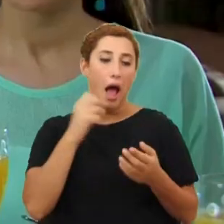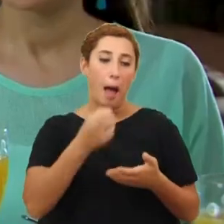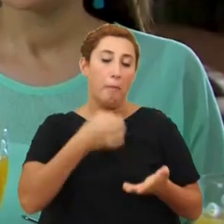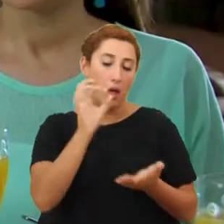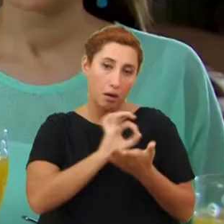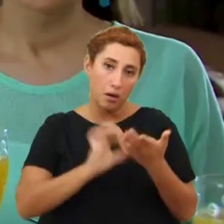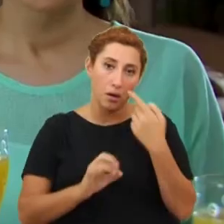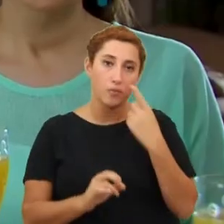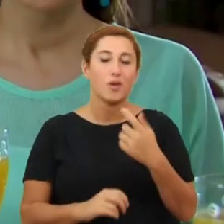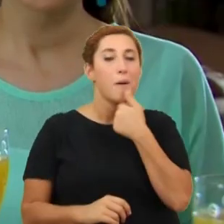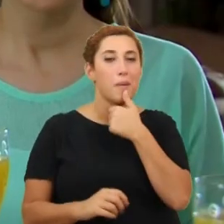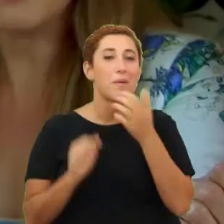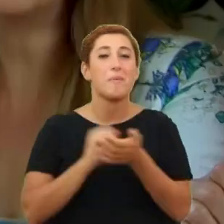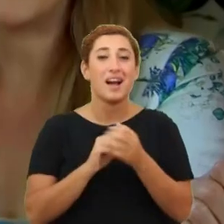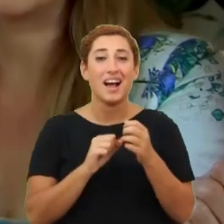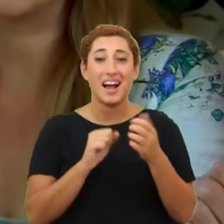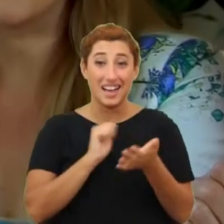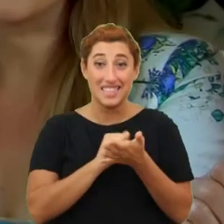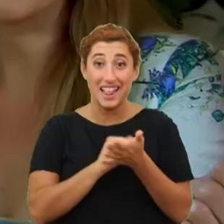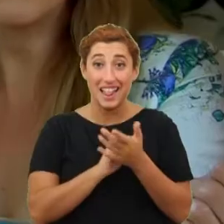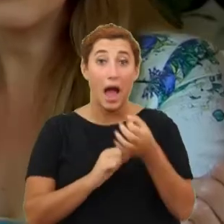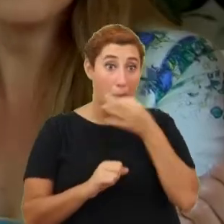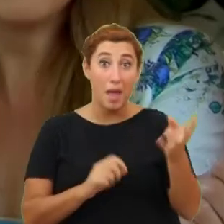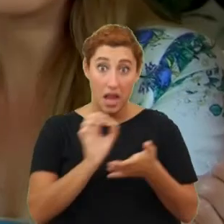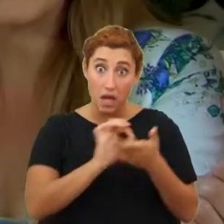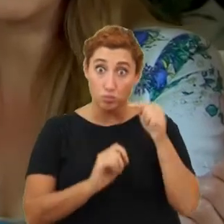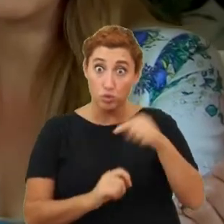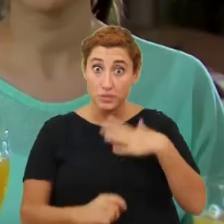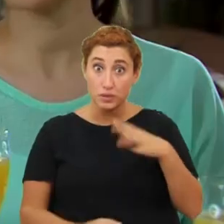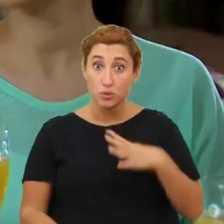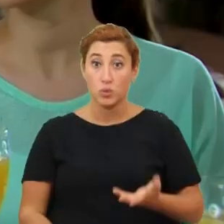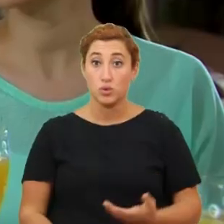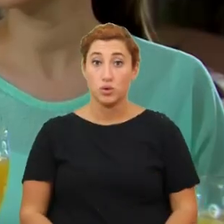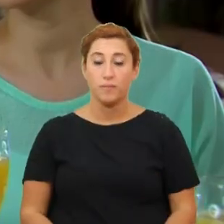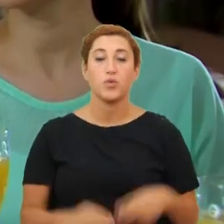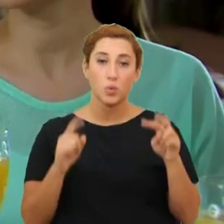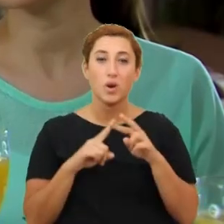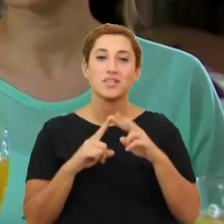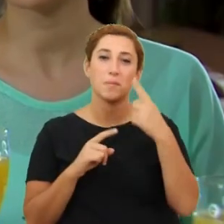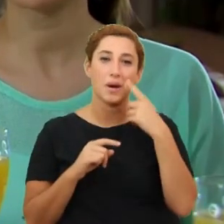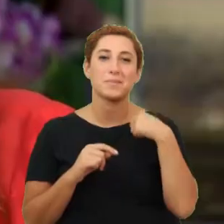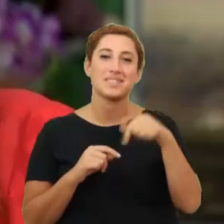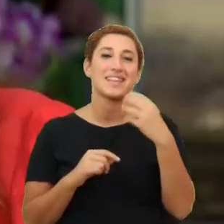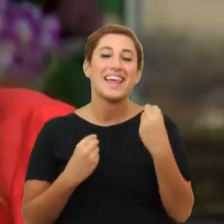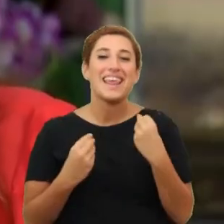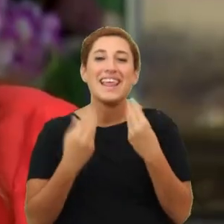ya. Papişkom gazeteye ilan mı versin Nurhoş? Ha? Bu mudur yani? Nurhancığım bak biz sana iyilik yapmayacağız.